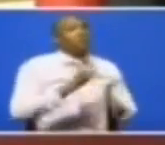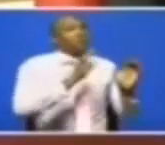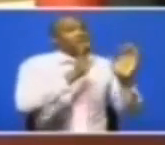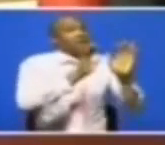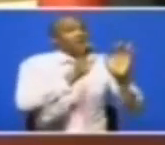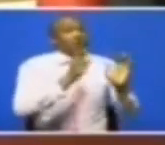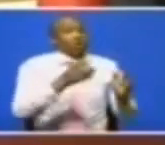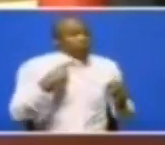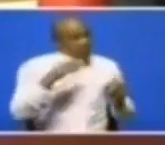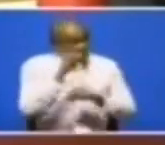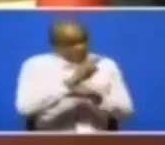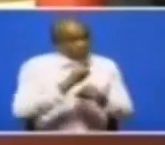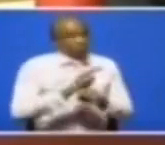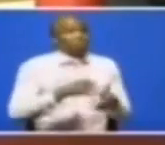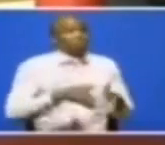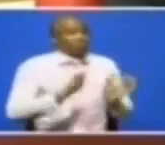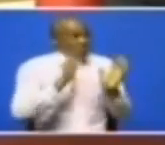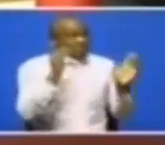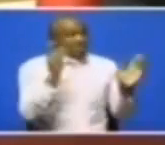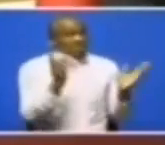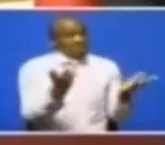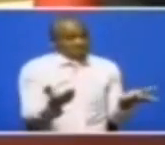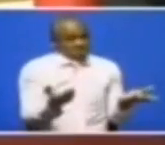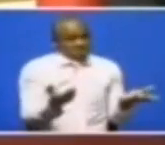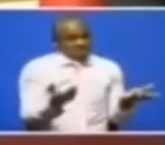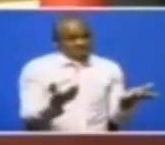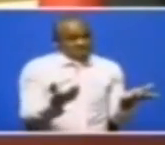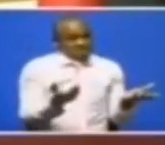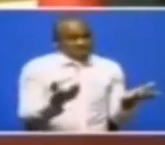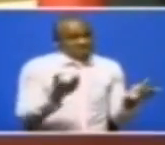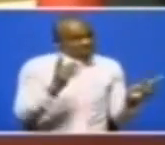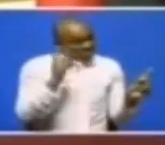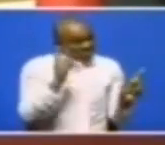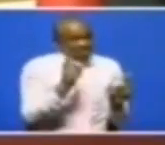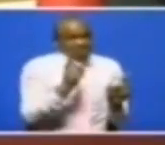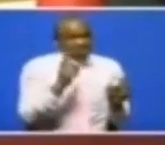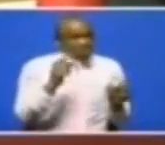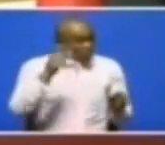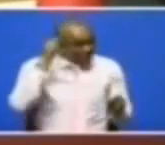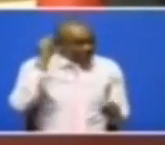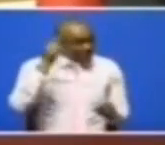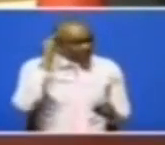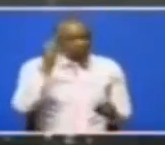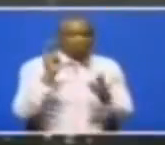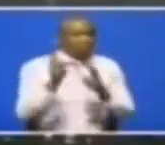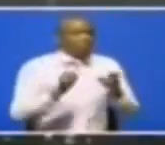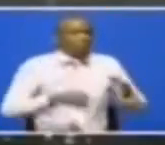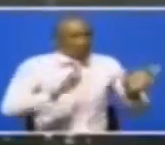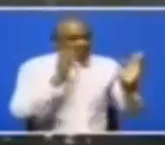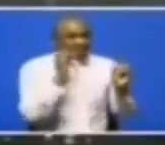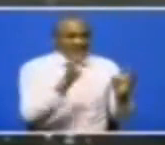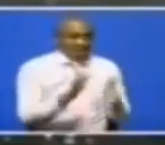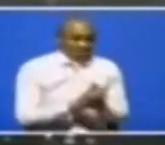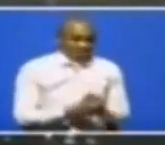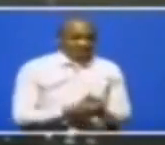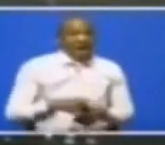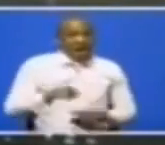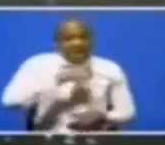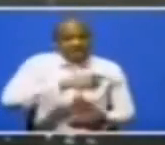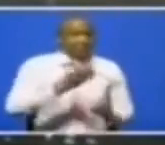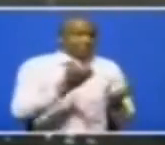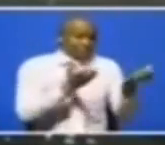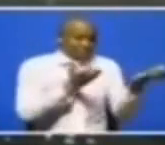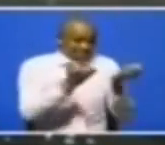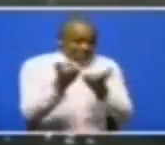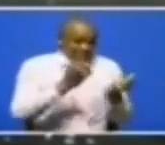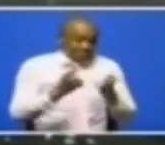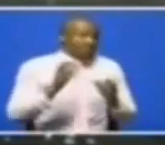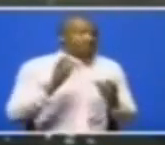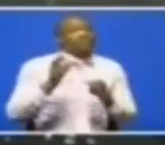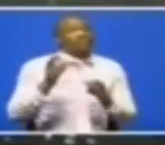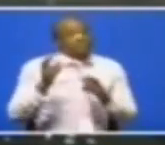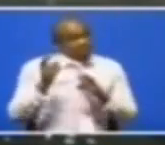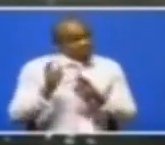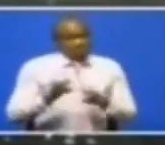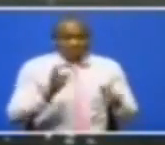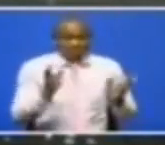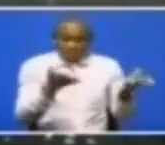tumekuwa tukitumia njia ambazo sio za kiasilia. Manake we are not business as